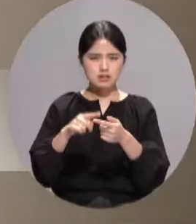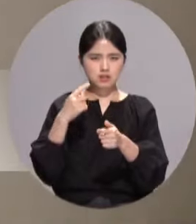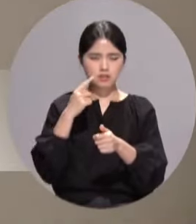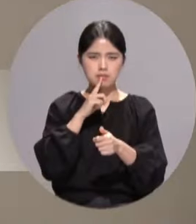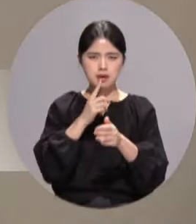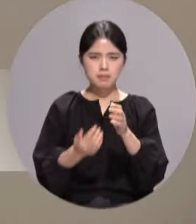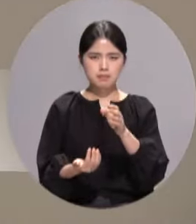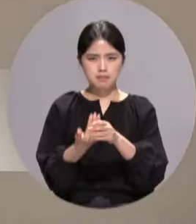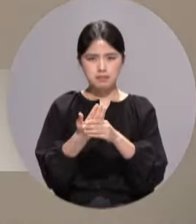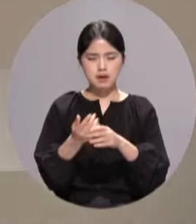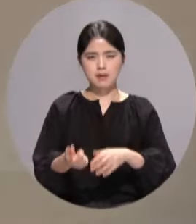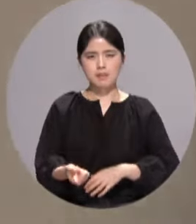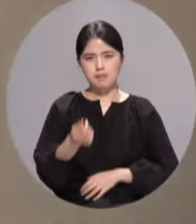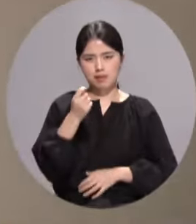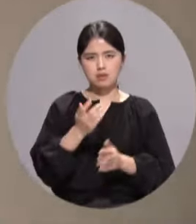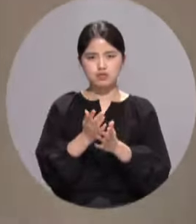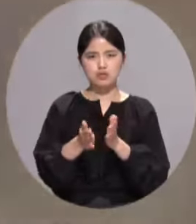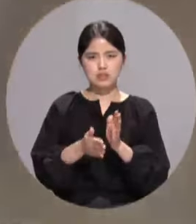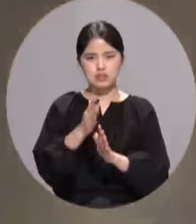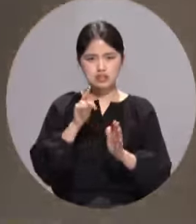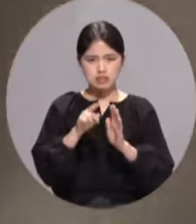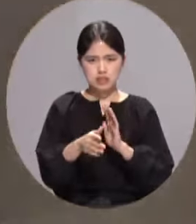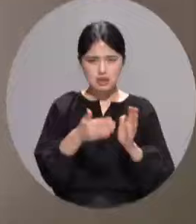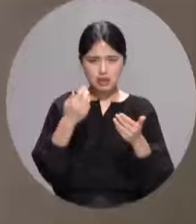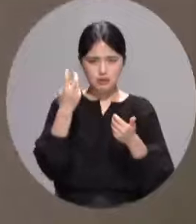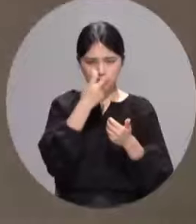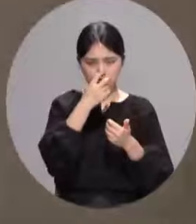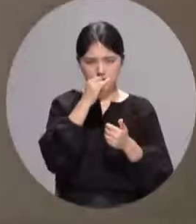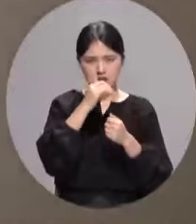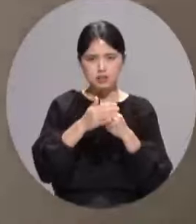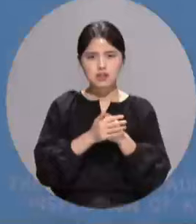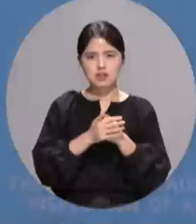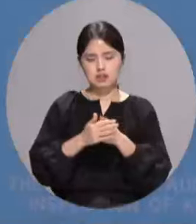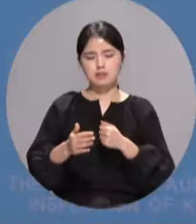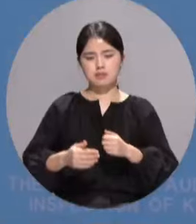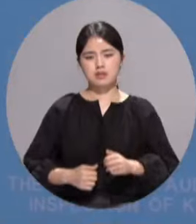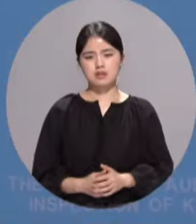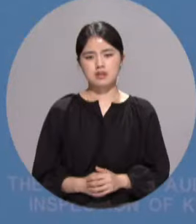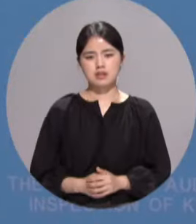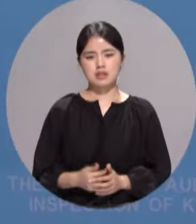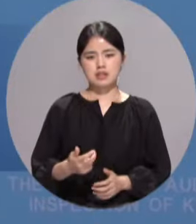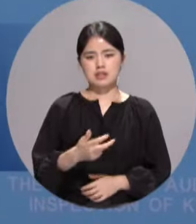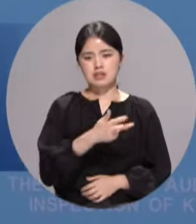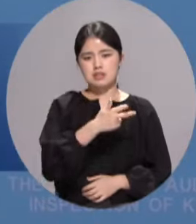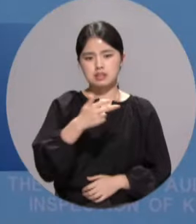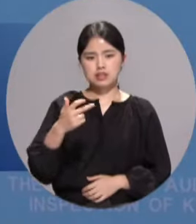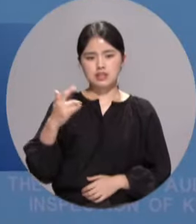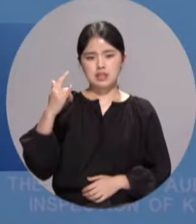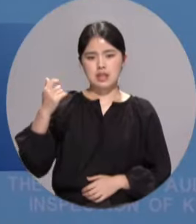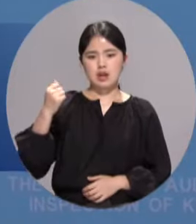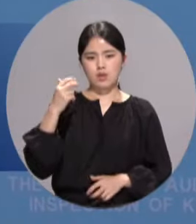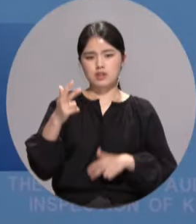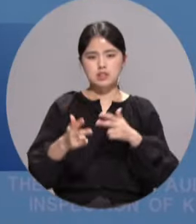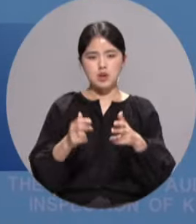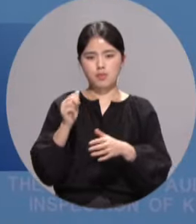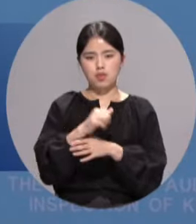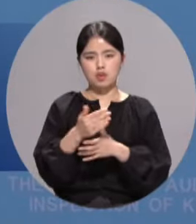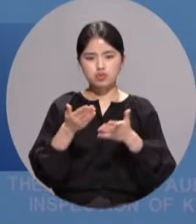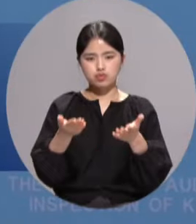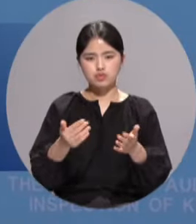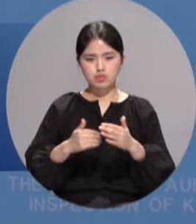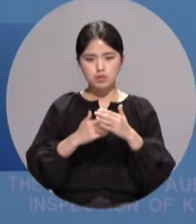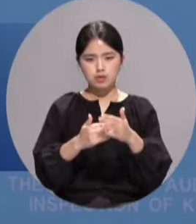군산 시청을 즉각 압수수색하면서 소용에 휘말렸습니다 대규모 태양광 사업 인허 등의 과정에서